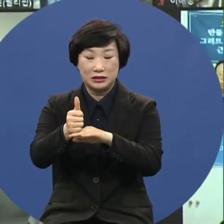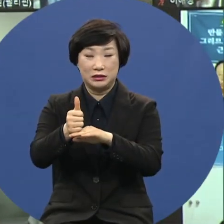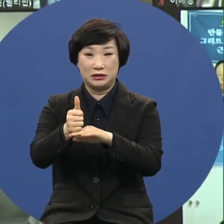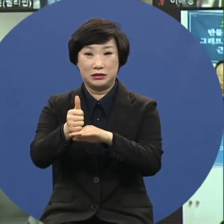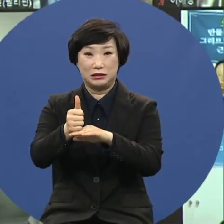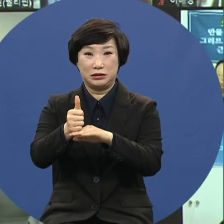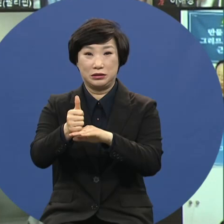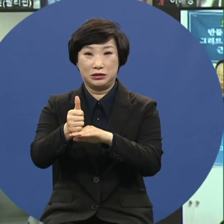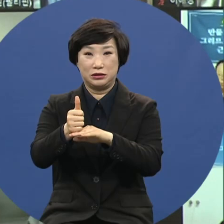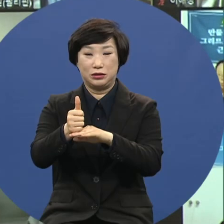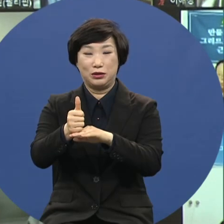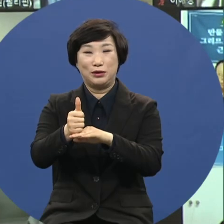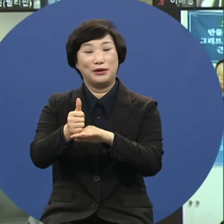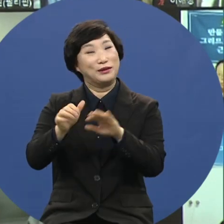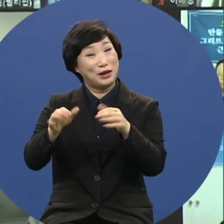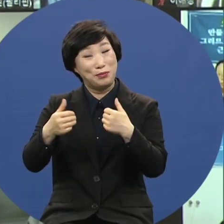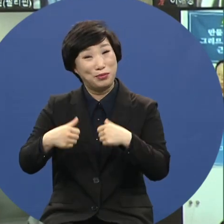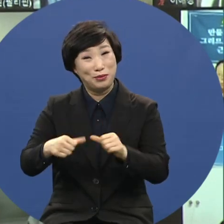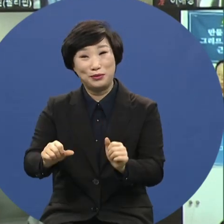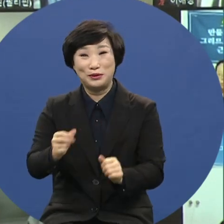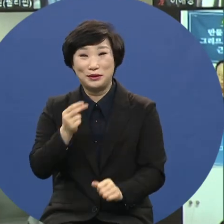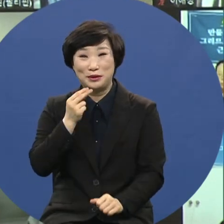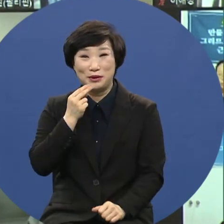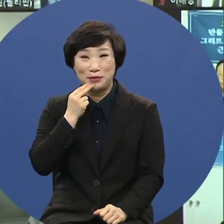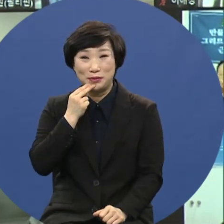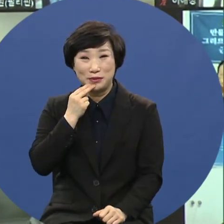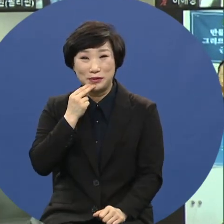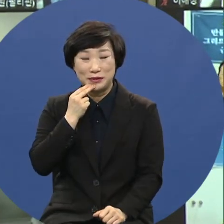끝까지 아주 포기하지 않고